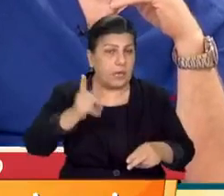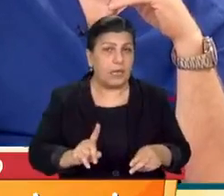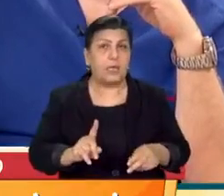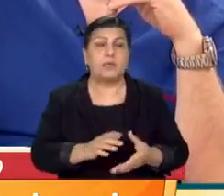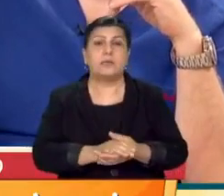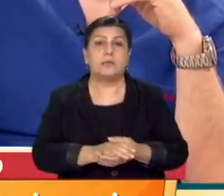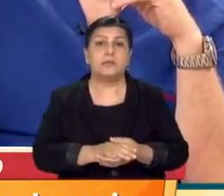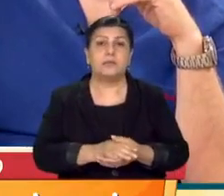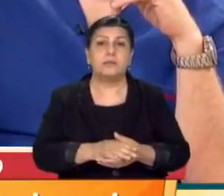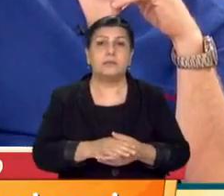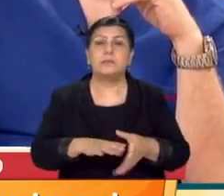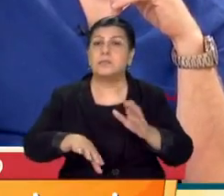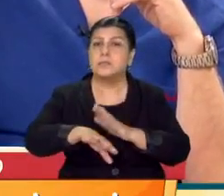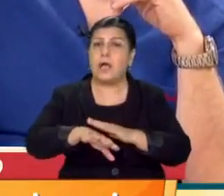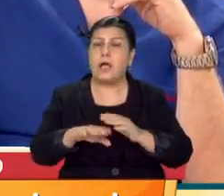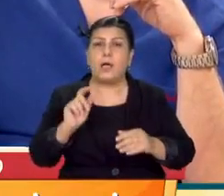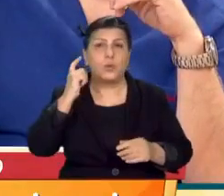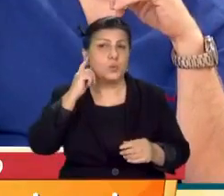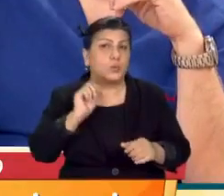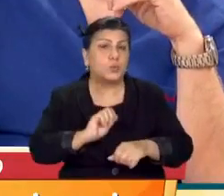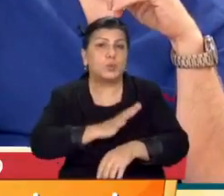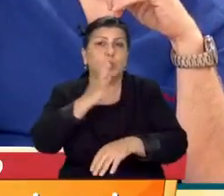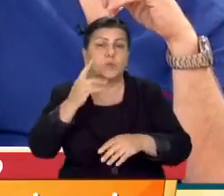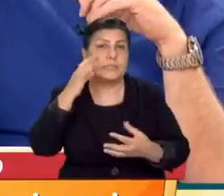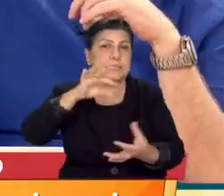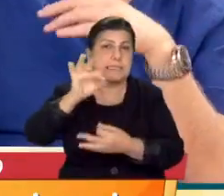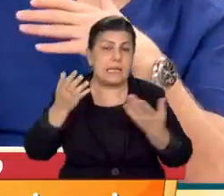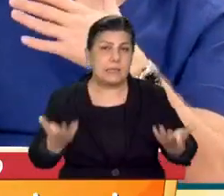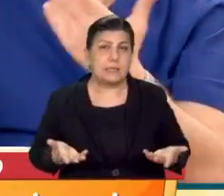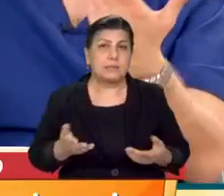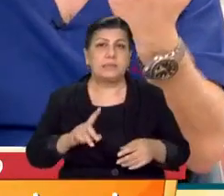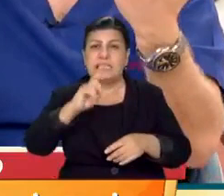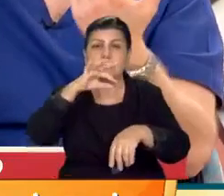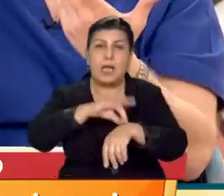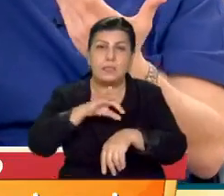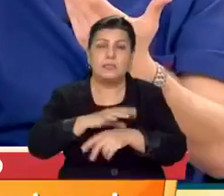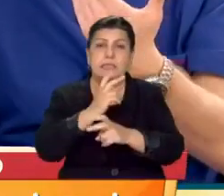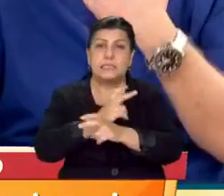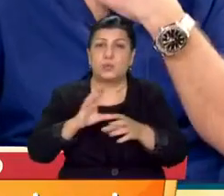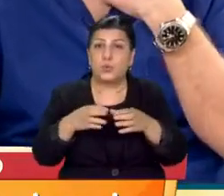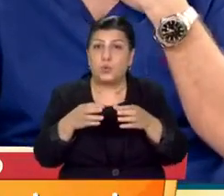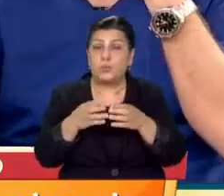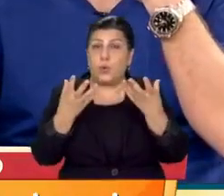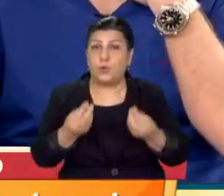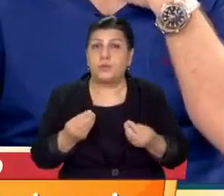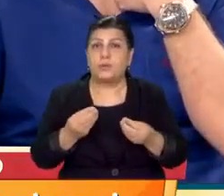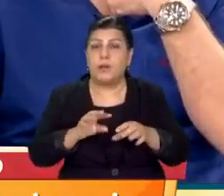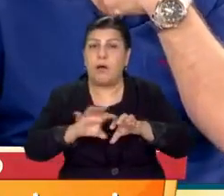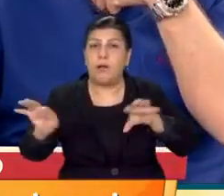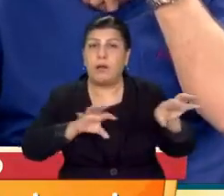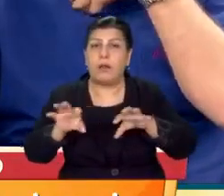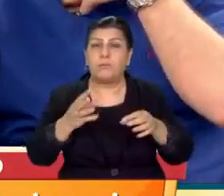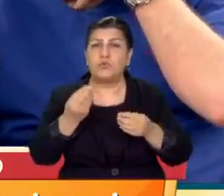tecrübeli daha duygulu insanlar bu grubumuz Ama bu ayağını soluk için risk grubunda ayıramıyoruz